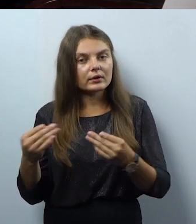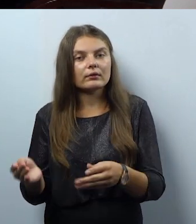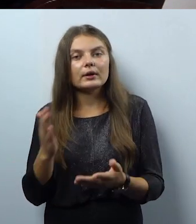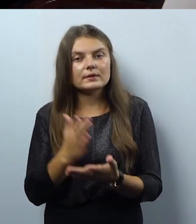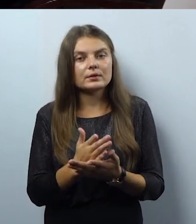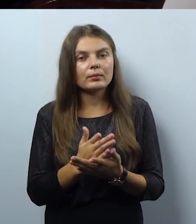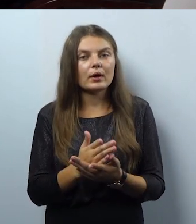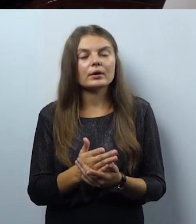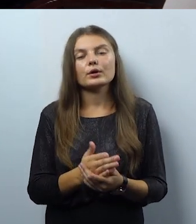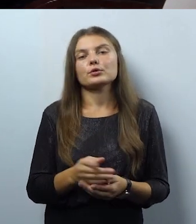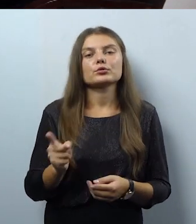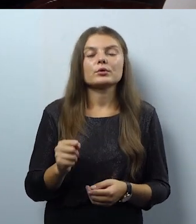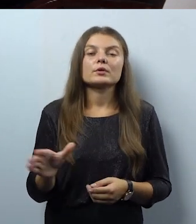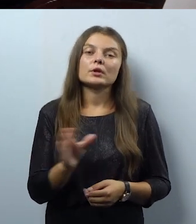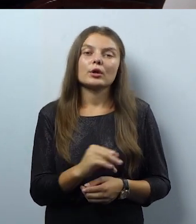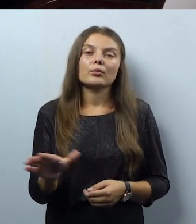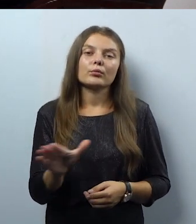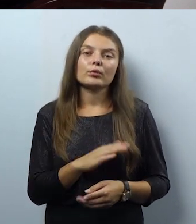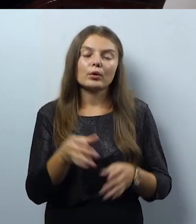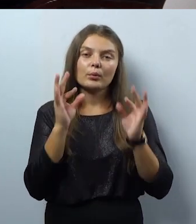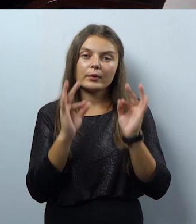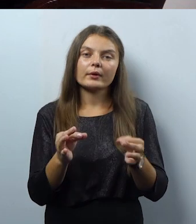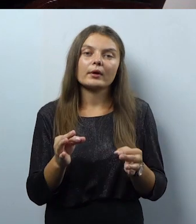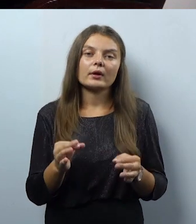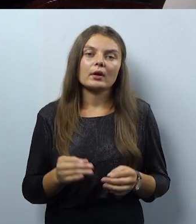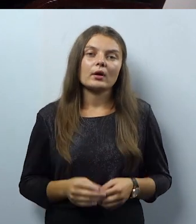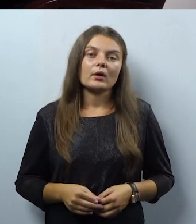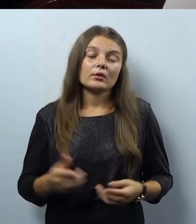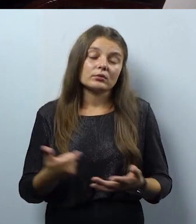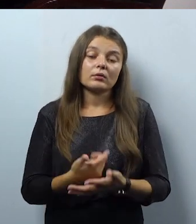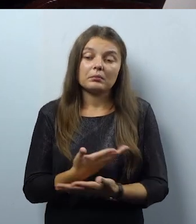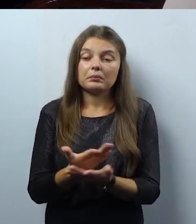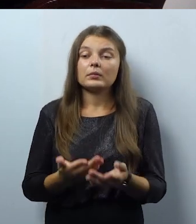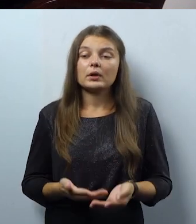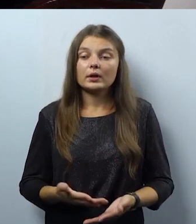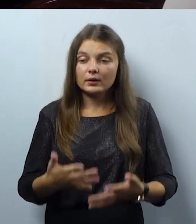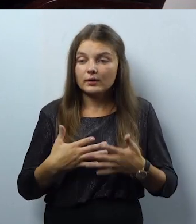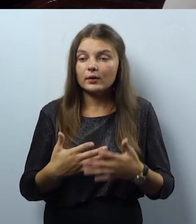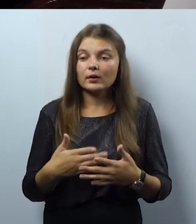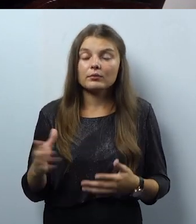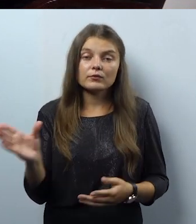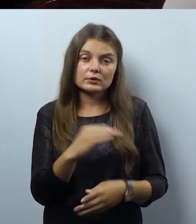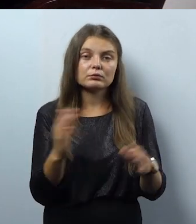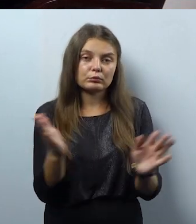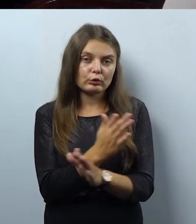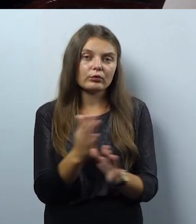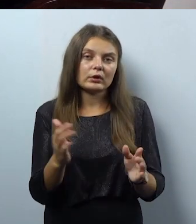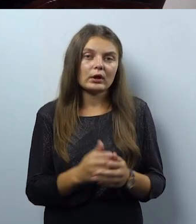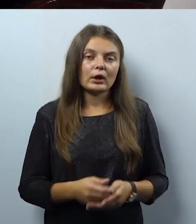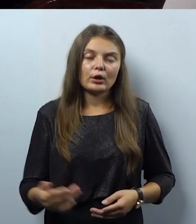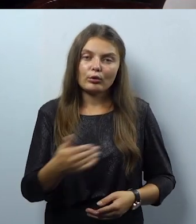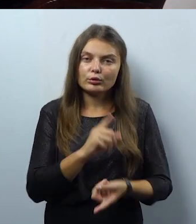бути реалізований громадою, тому що, знову ж таки, ми всі дихаємо цим повітрям, і, очевидно, ми потребуємо якоїсь зміни